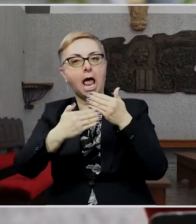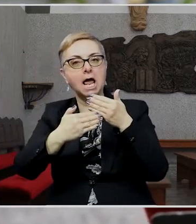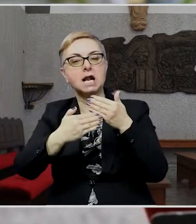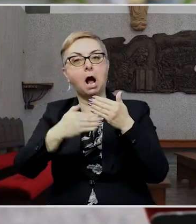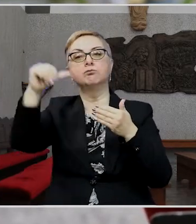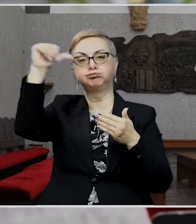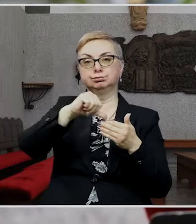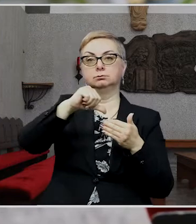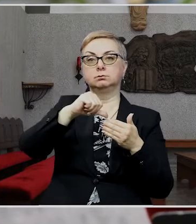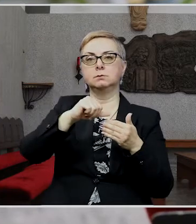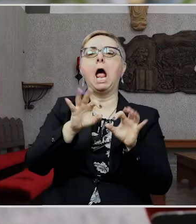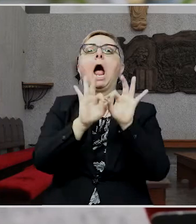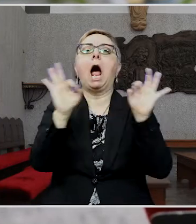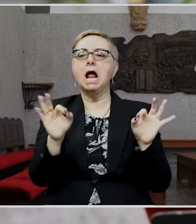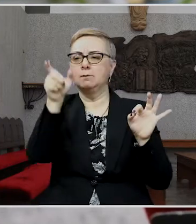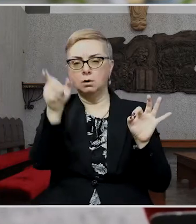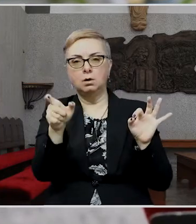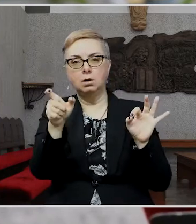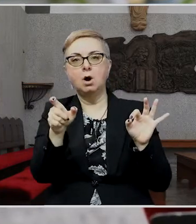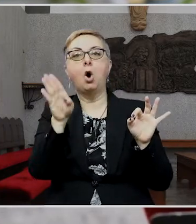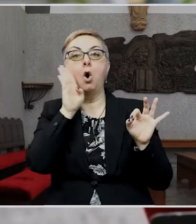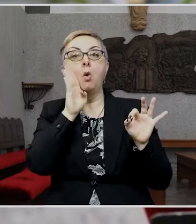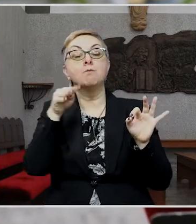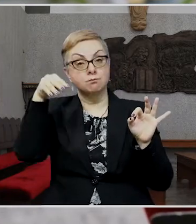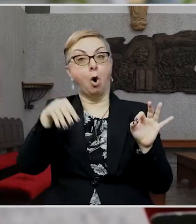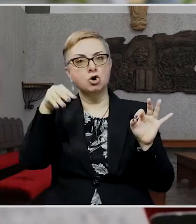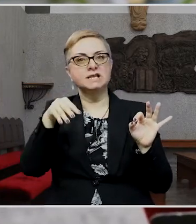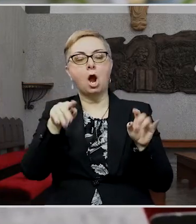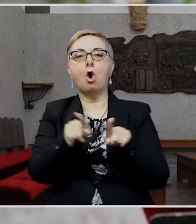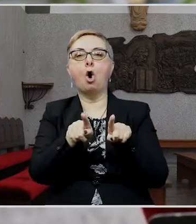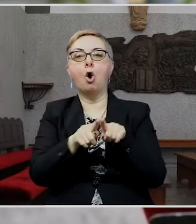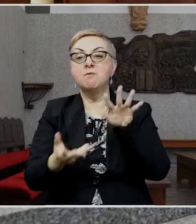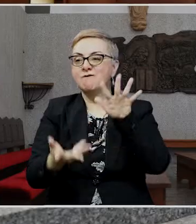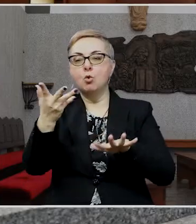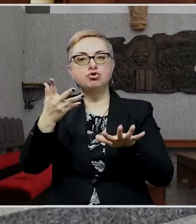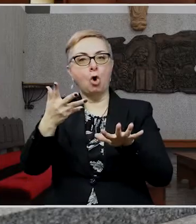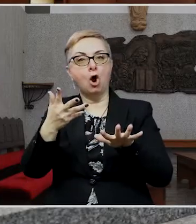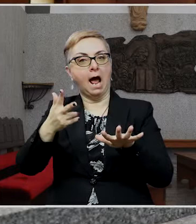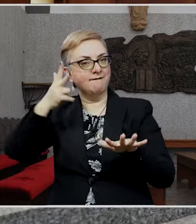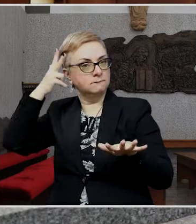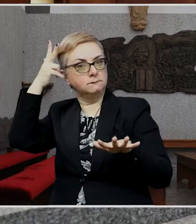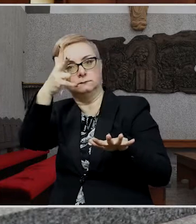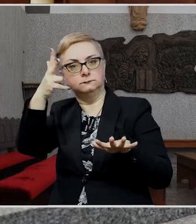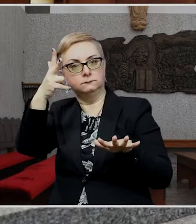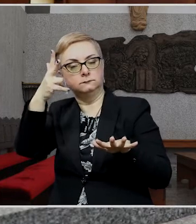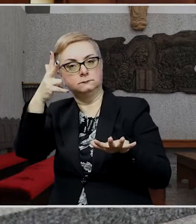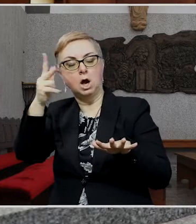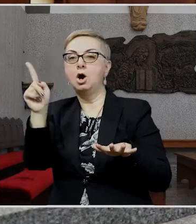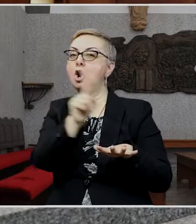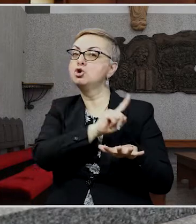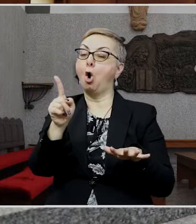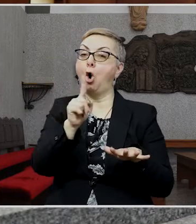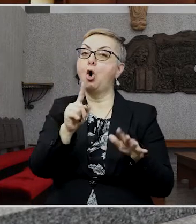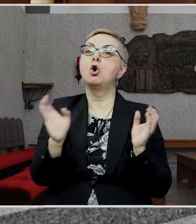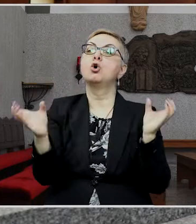all'improvviso mosè non è più un funzionario promettente destinato nella corte del faraone